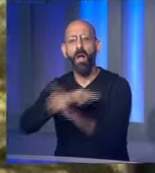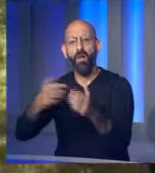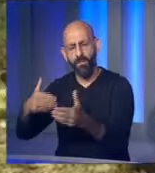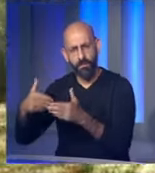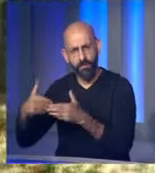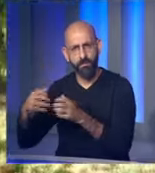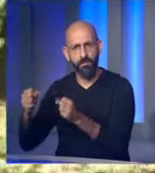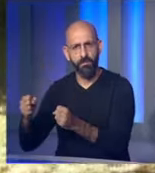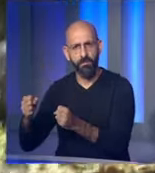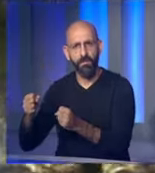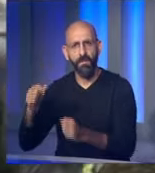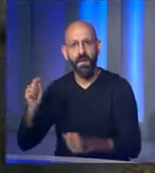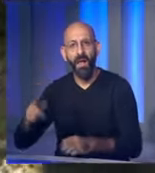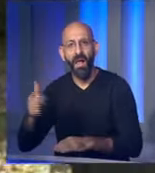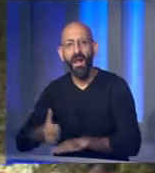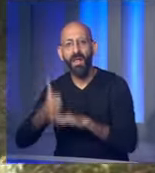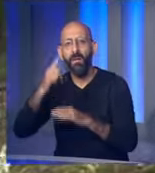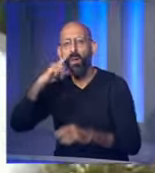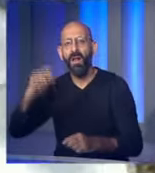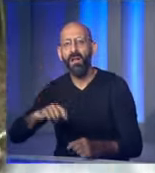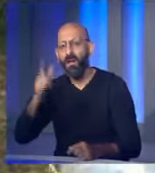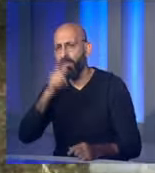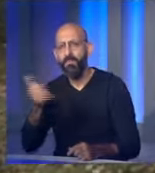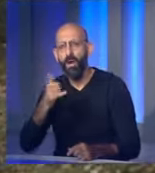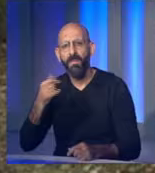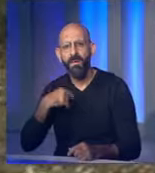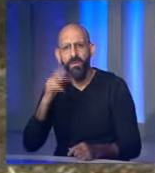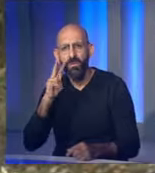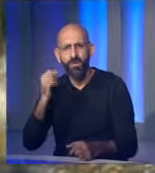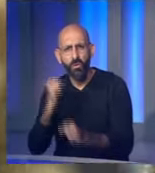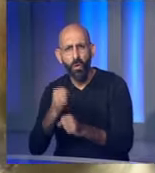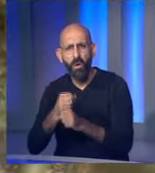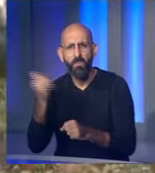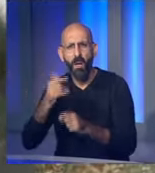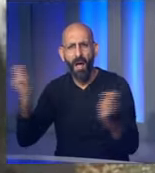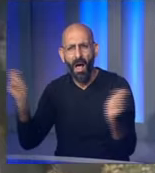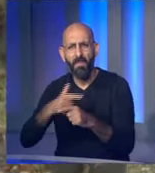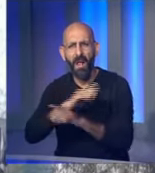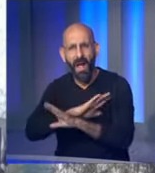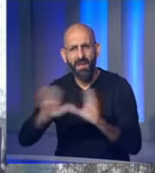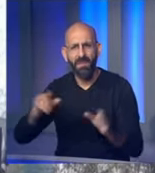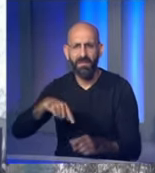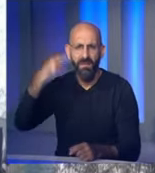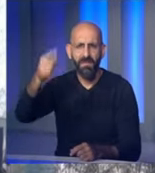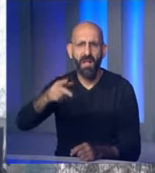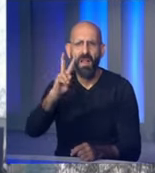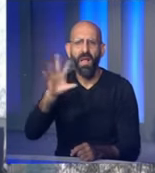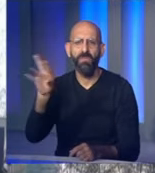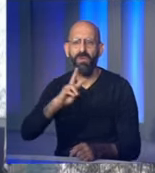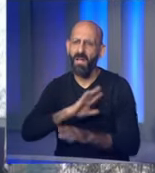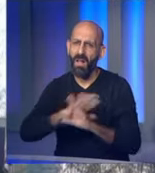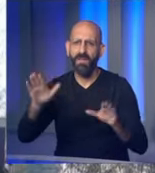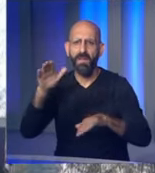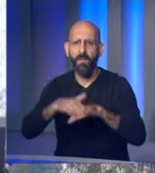السلاح النووي اعلن الرئيس الاوكراني فلاديمير زيلنسكي انه يتعين على كيف ان تبذل قصار جهدها لانهاء